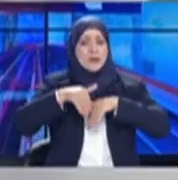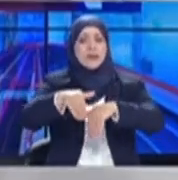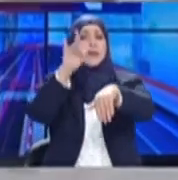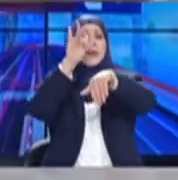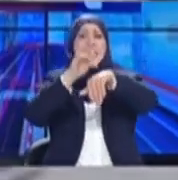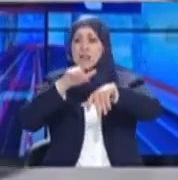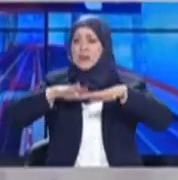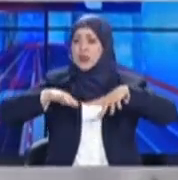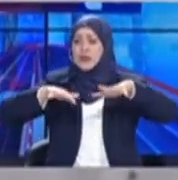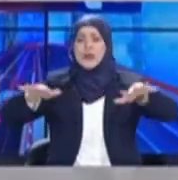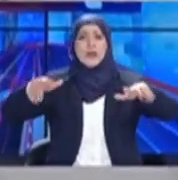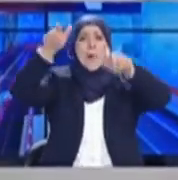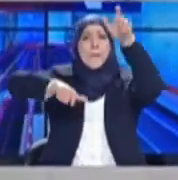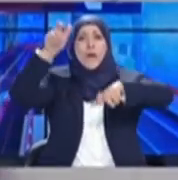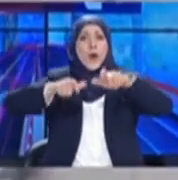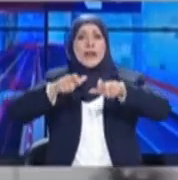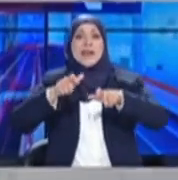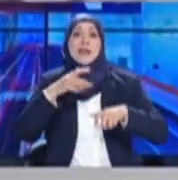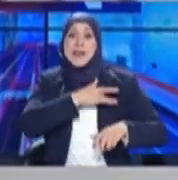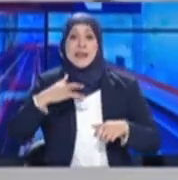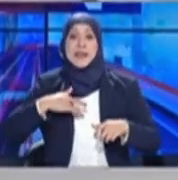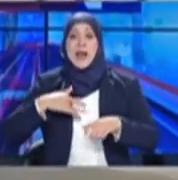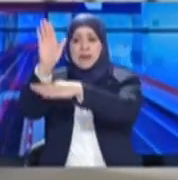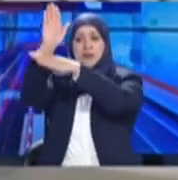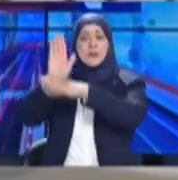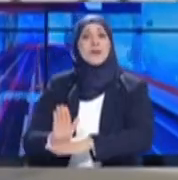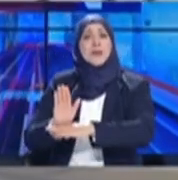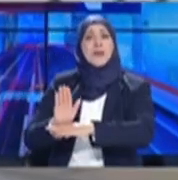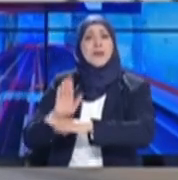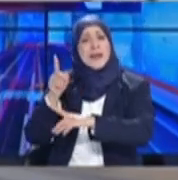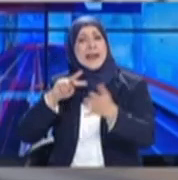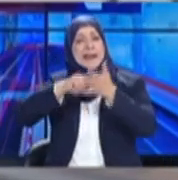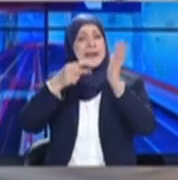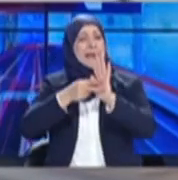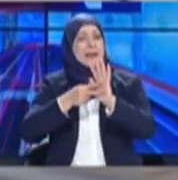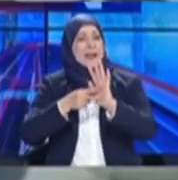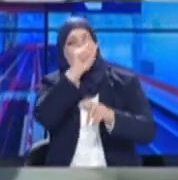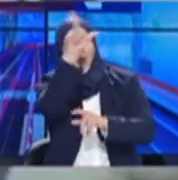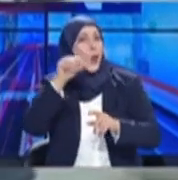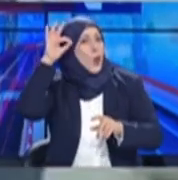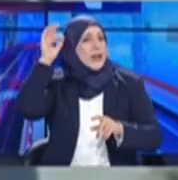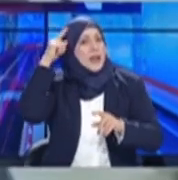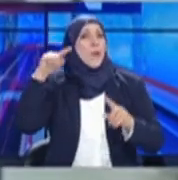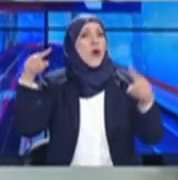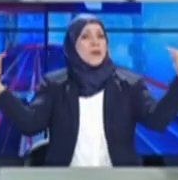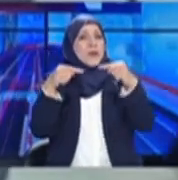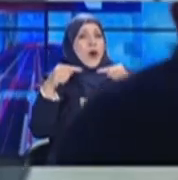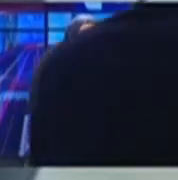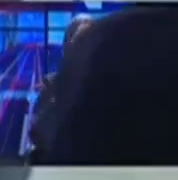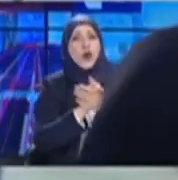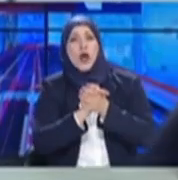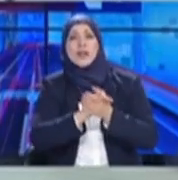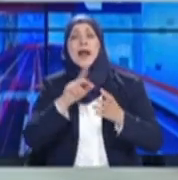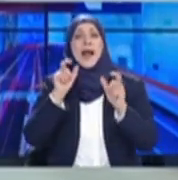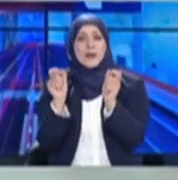المواطنين وضعت السلطات الصحيه والمحليه والبيئيه خطه وطنيه لمجابهه الفيروس الوضعي على جميع الاصعده